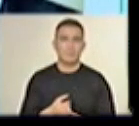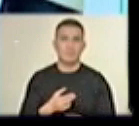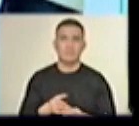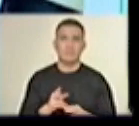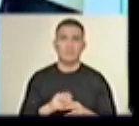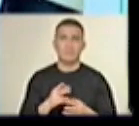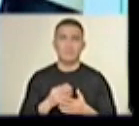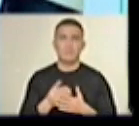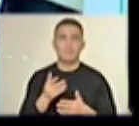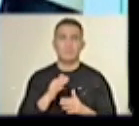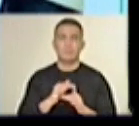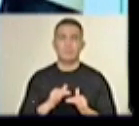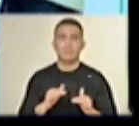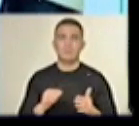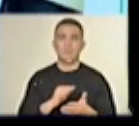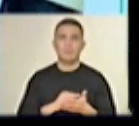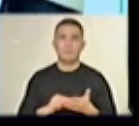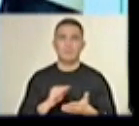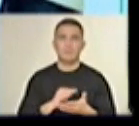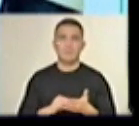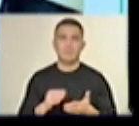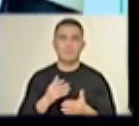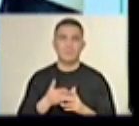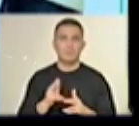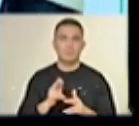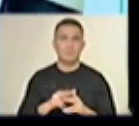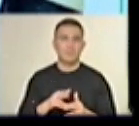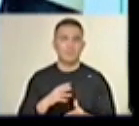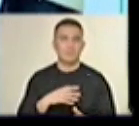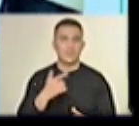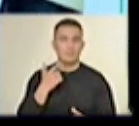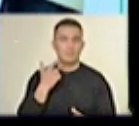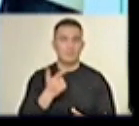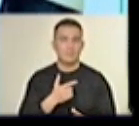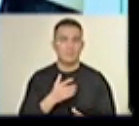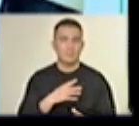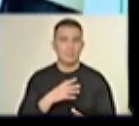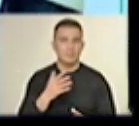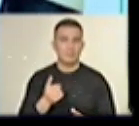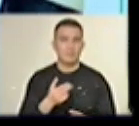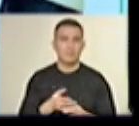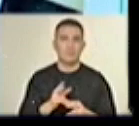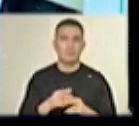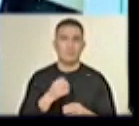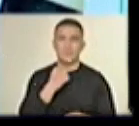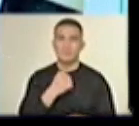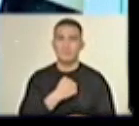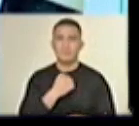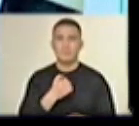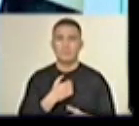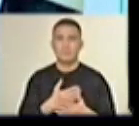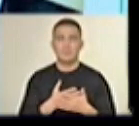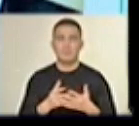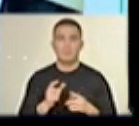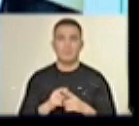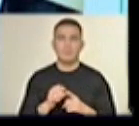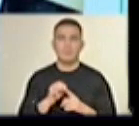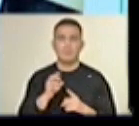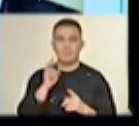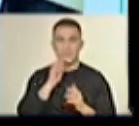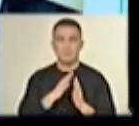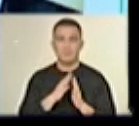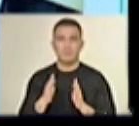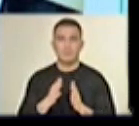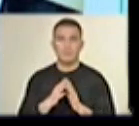Замечательный детский писатель, агроном, работал учителем, военным корреспондентом,